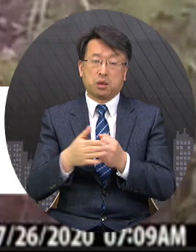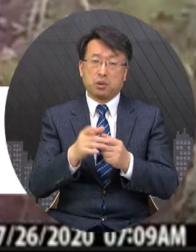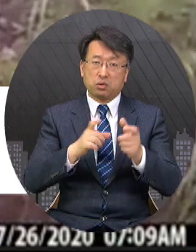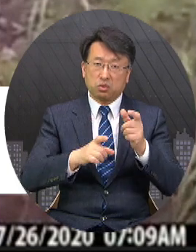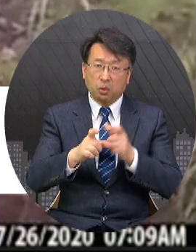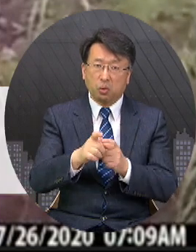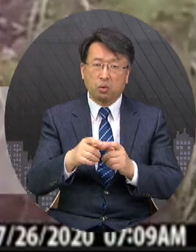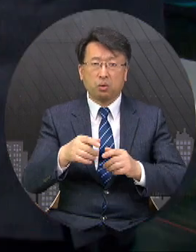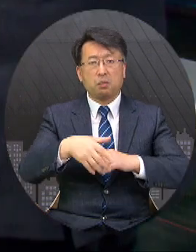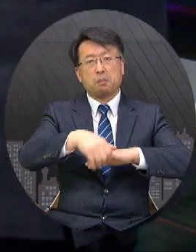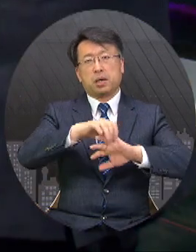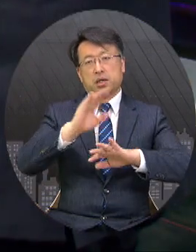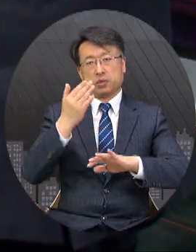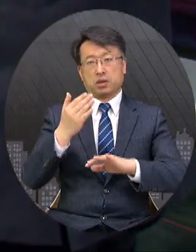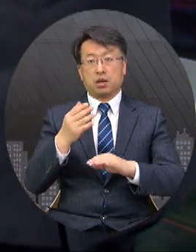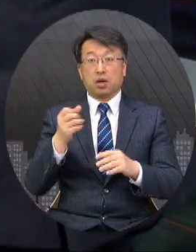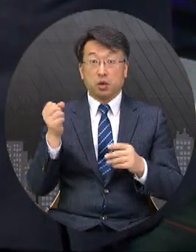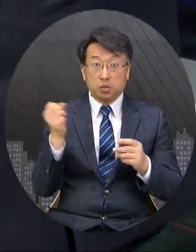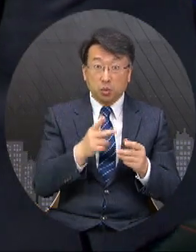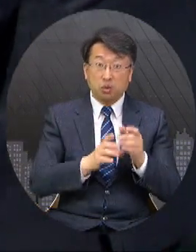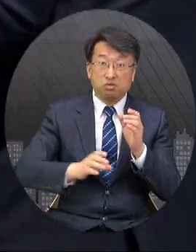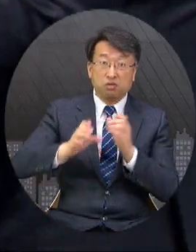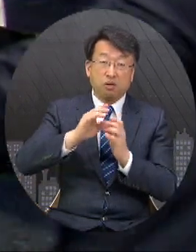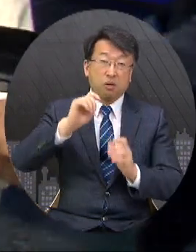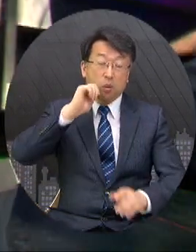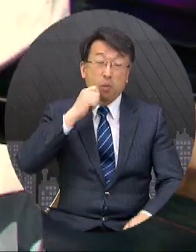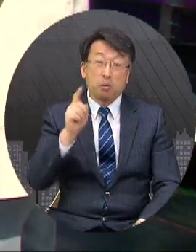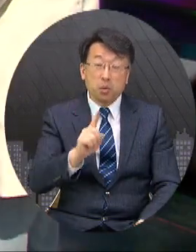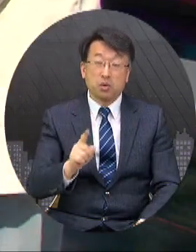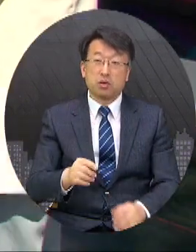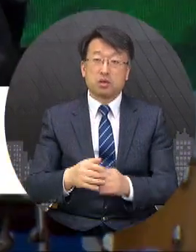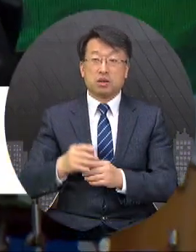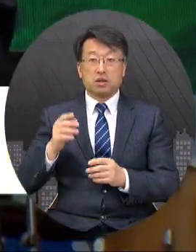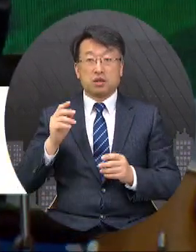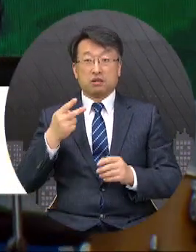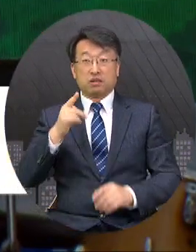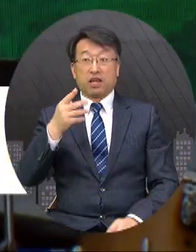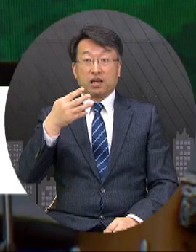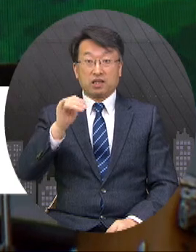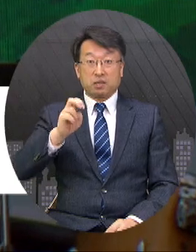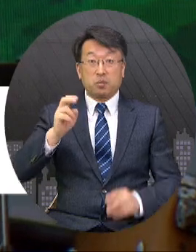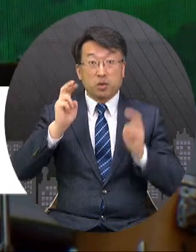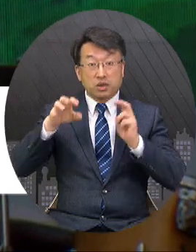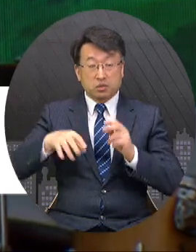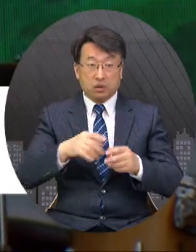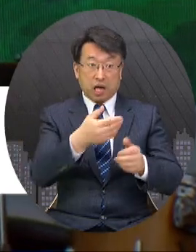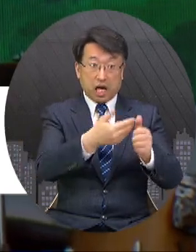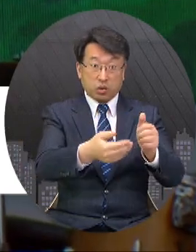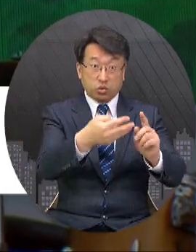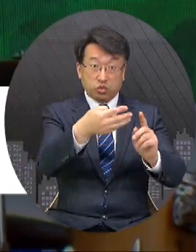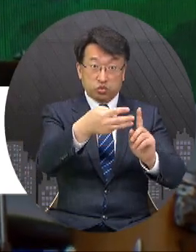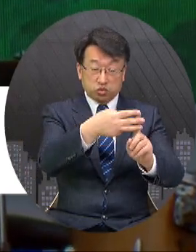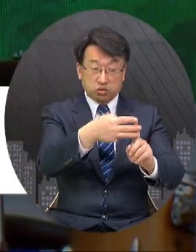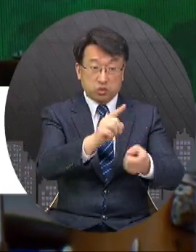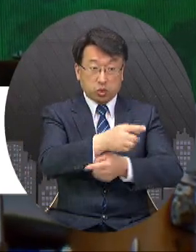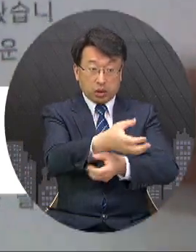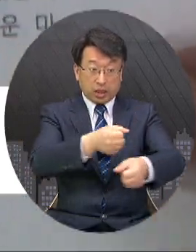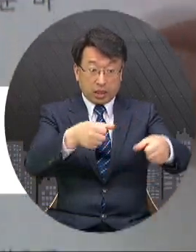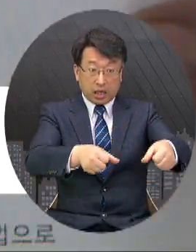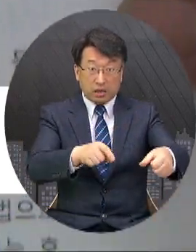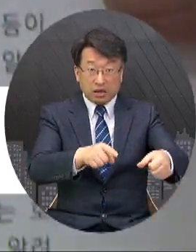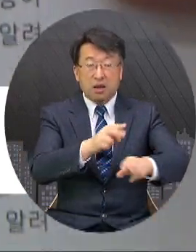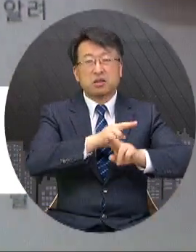더 위축됐습니다. 악재는 또 겹쳤습니다. 사업 파트너였던 대림건설이 하동군과 맺은 양해각서